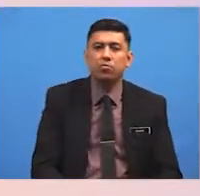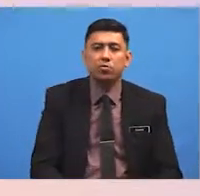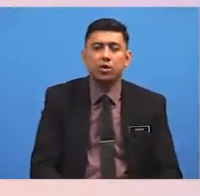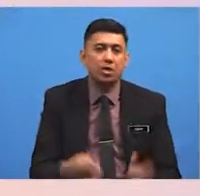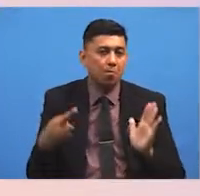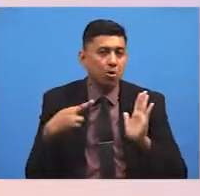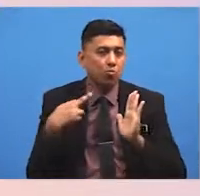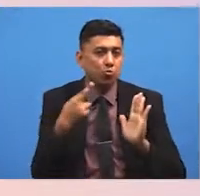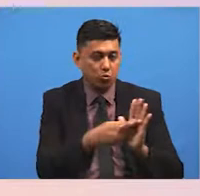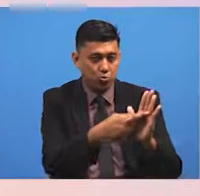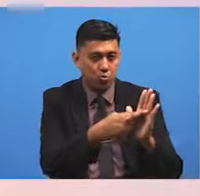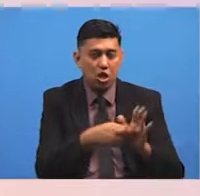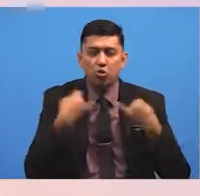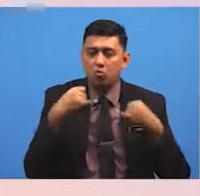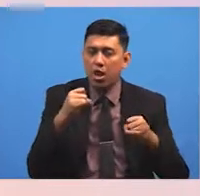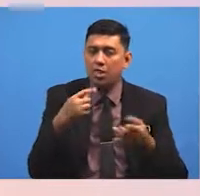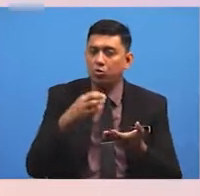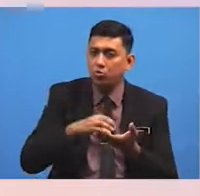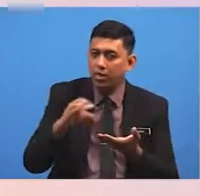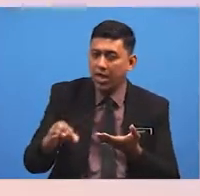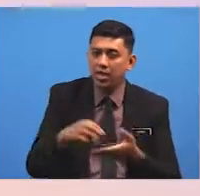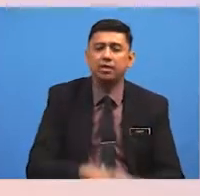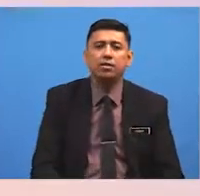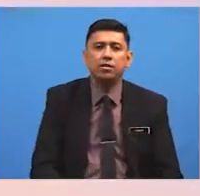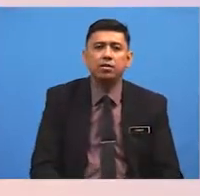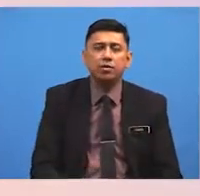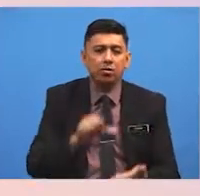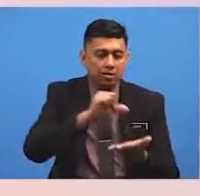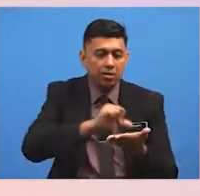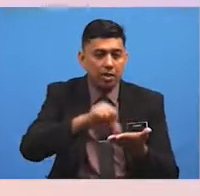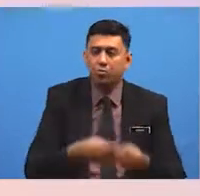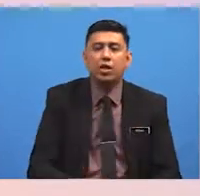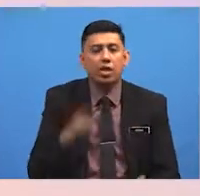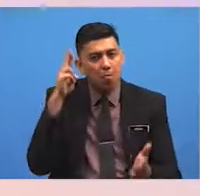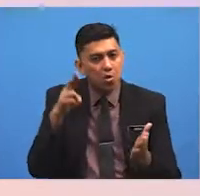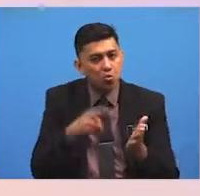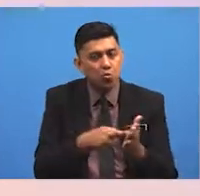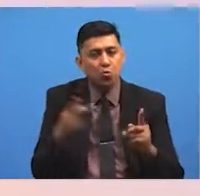merujuk kepada jualan tunai ekor belum terima